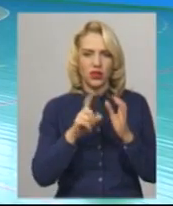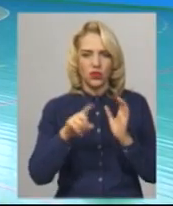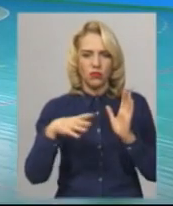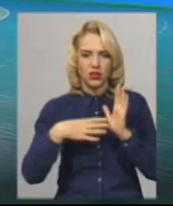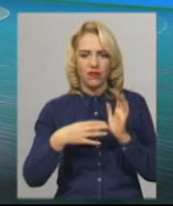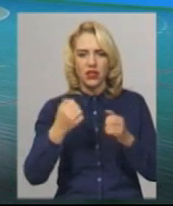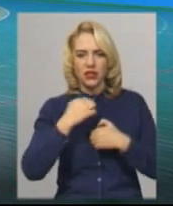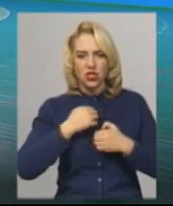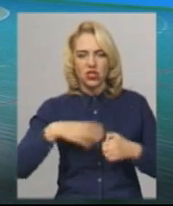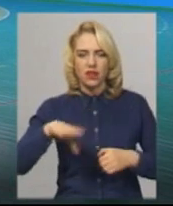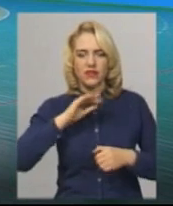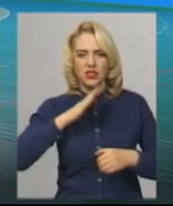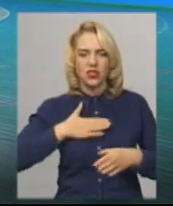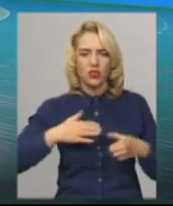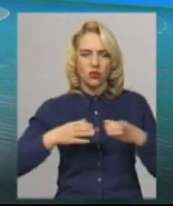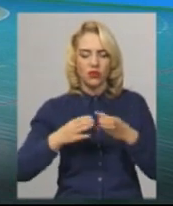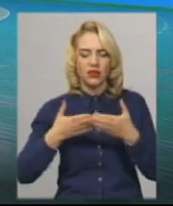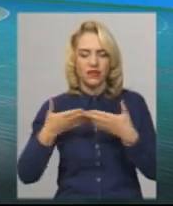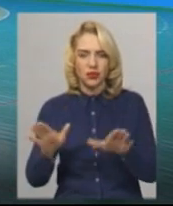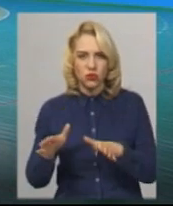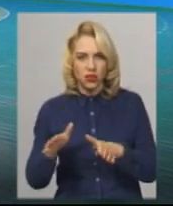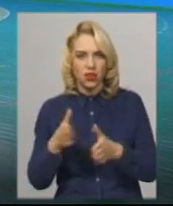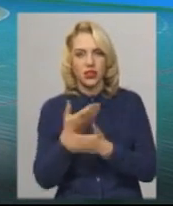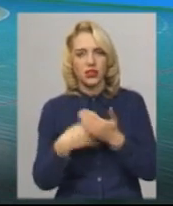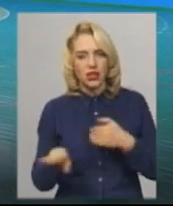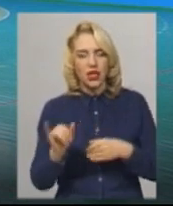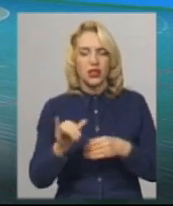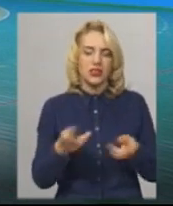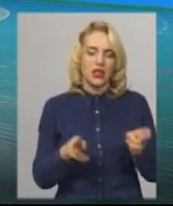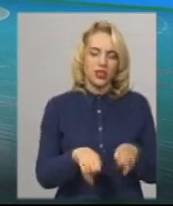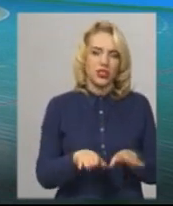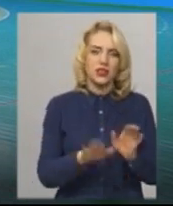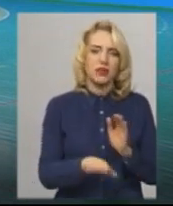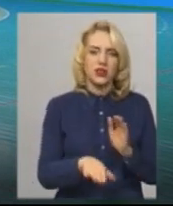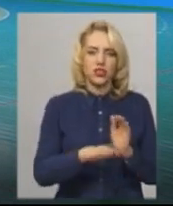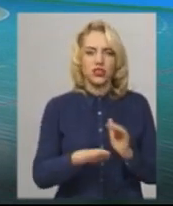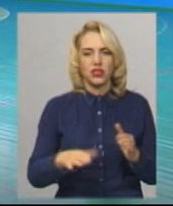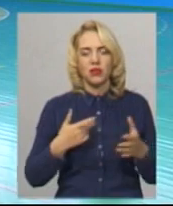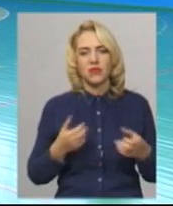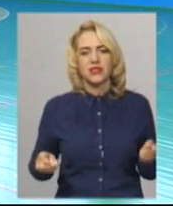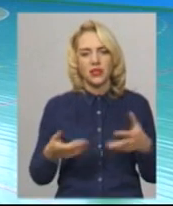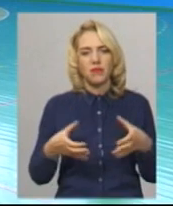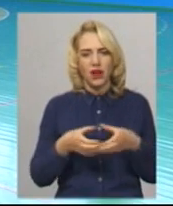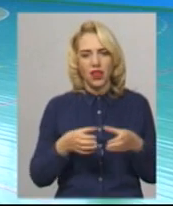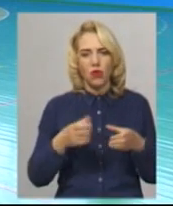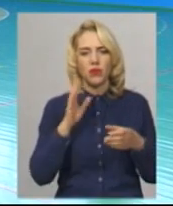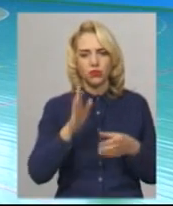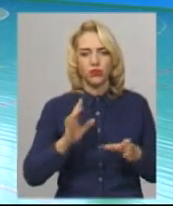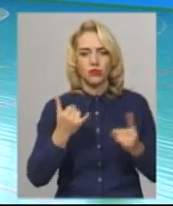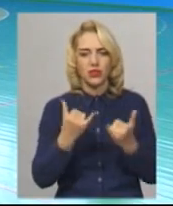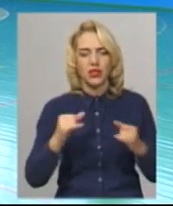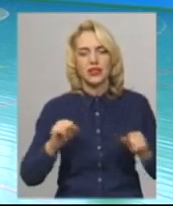року випустилася вся наша команда, але залишилися менші діти. Ми зібрали команду і зараз будемо